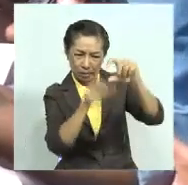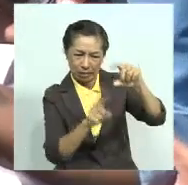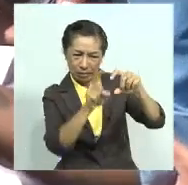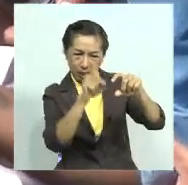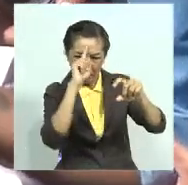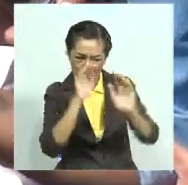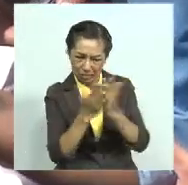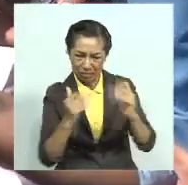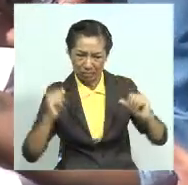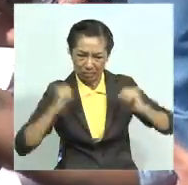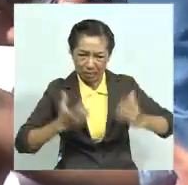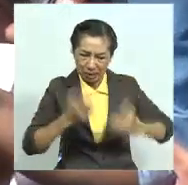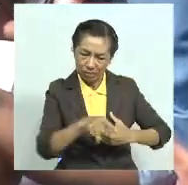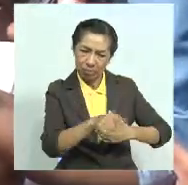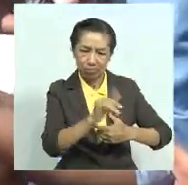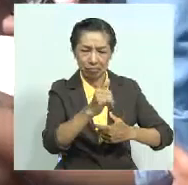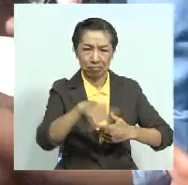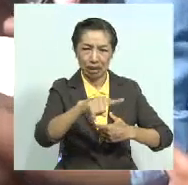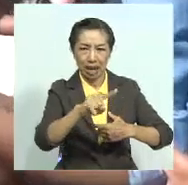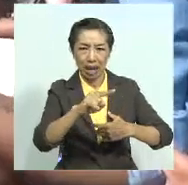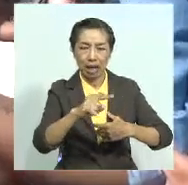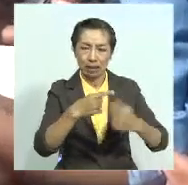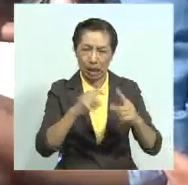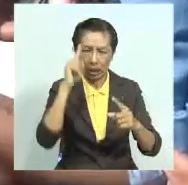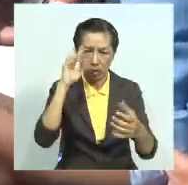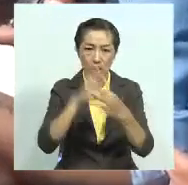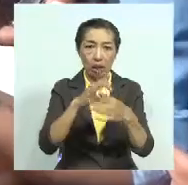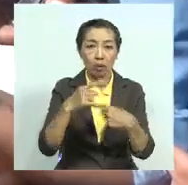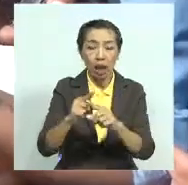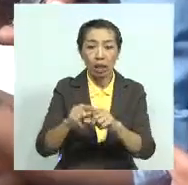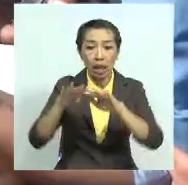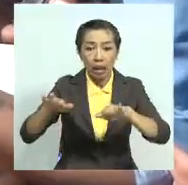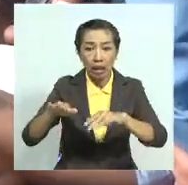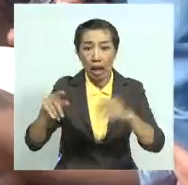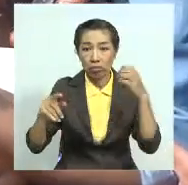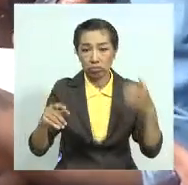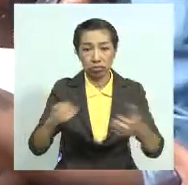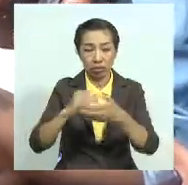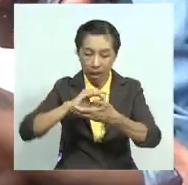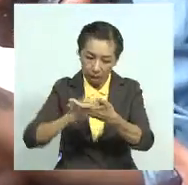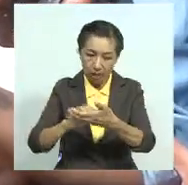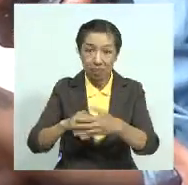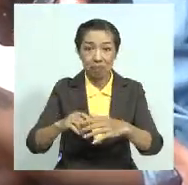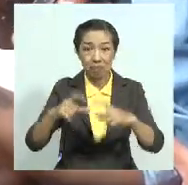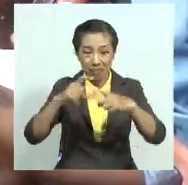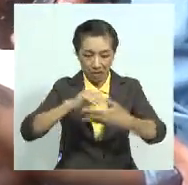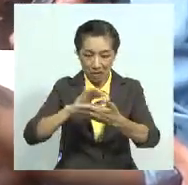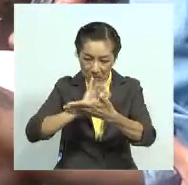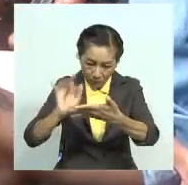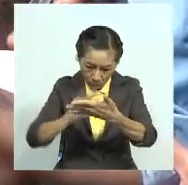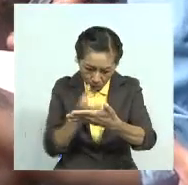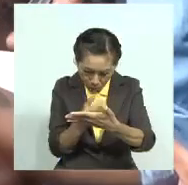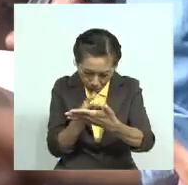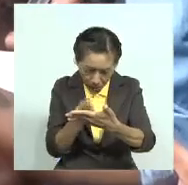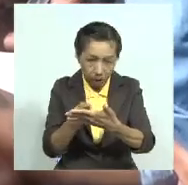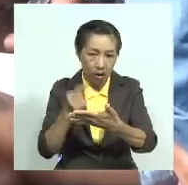จอวันละ5-7-10ชั่วโมงเนี่ยนะคะนอกจากสายตาแล้วยังแบกศีรษะของตัวเองเรายิ่งก้มหน้